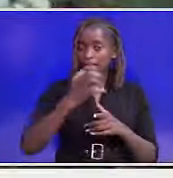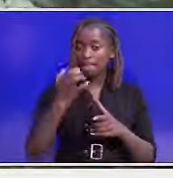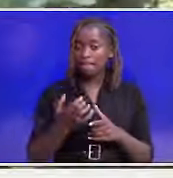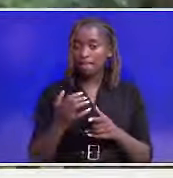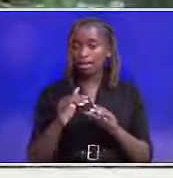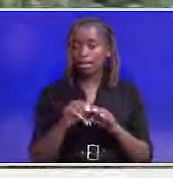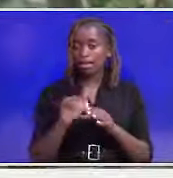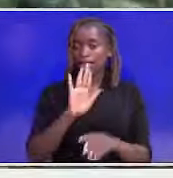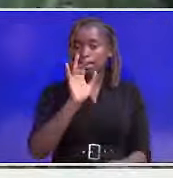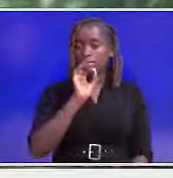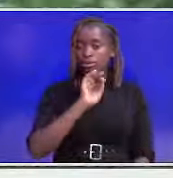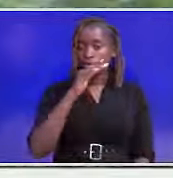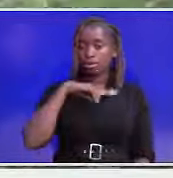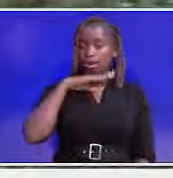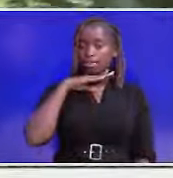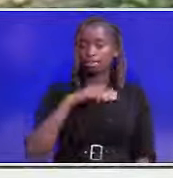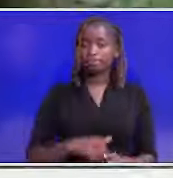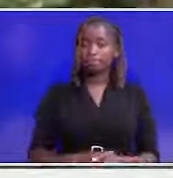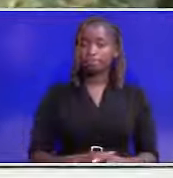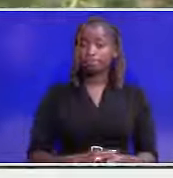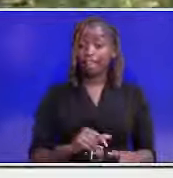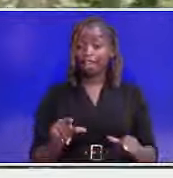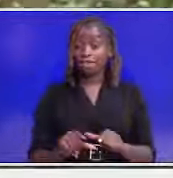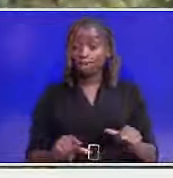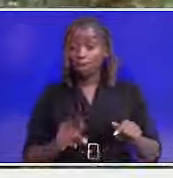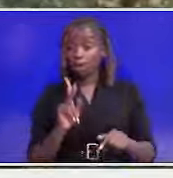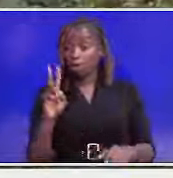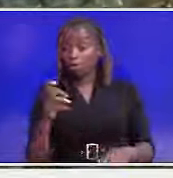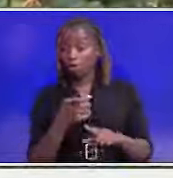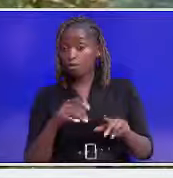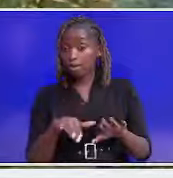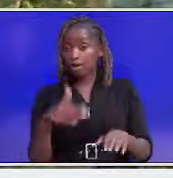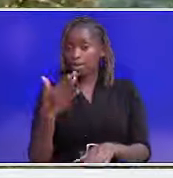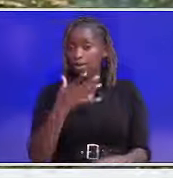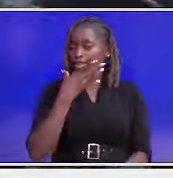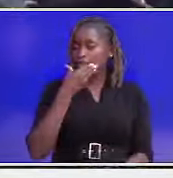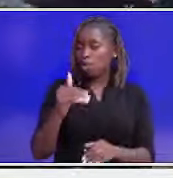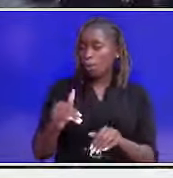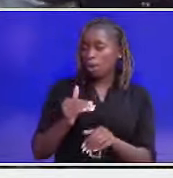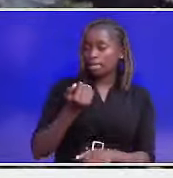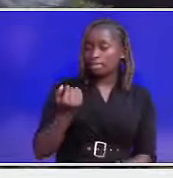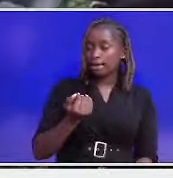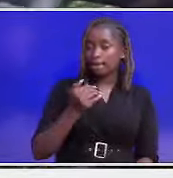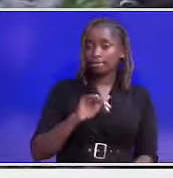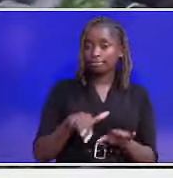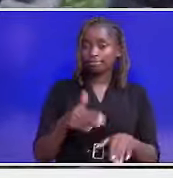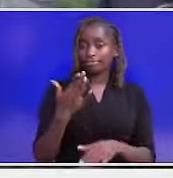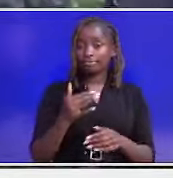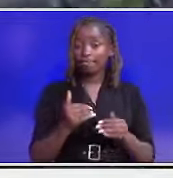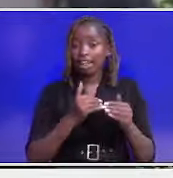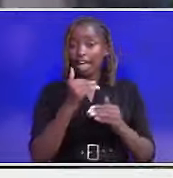kifo. Mita chache kutoka nyumbani, baba anamngoja mwanawe kwa mshikamano kwa ajili ya